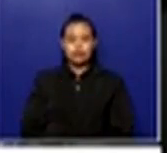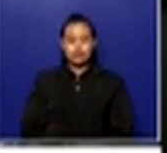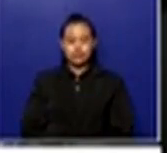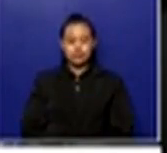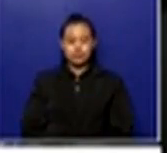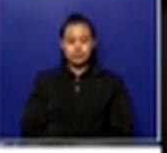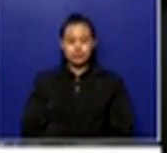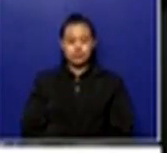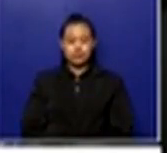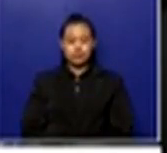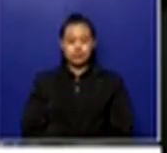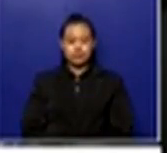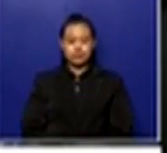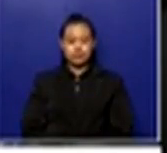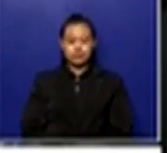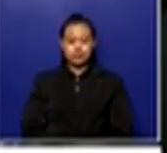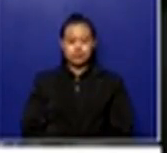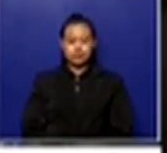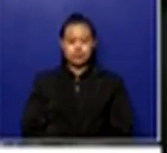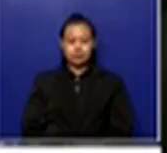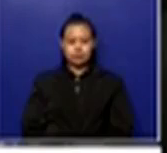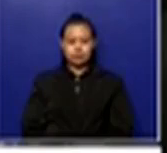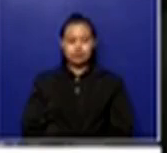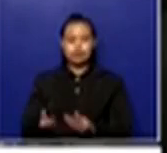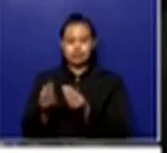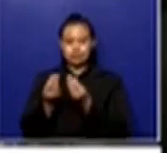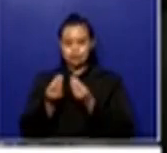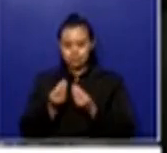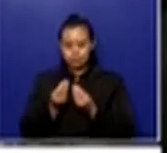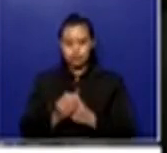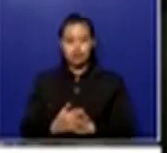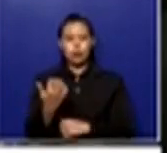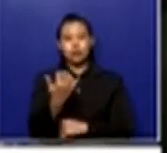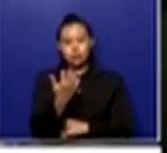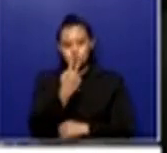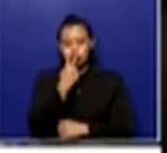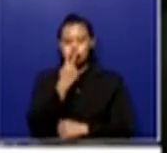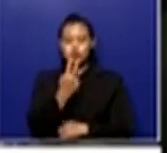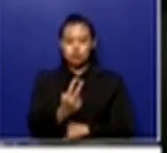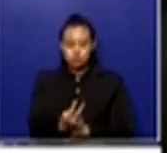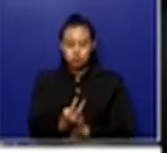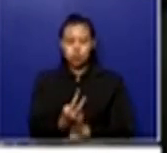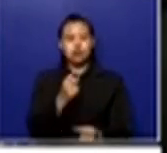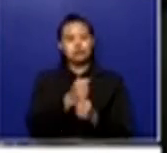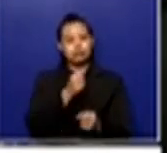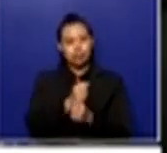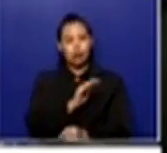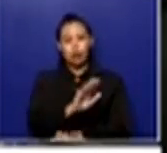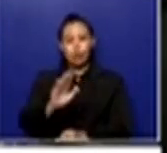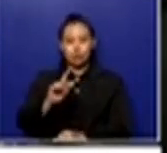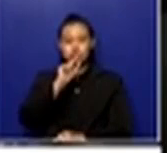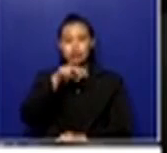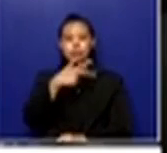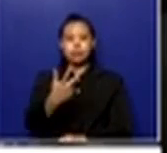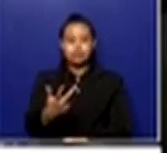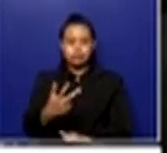ที่ท่านทรงมีพระเมตตาอย่างนี้แล้วก็แสดงว่าท่านติดตามการทำงานของไทย PBS ตอนนี้จ